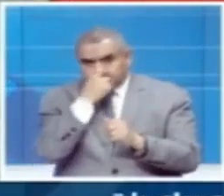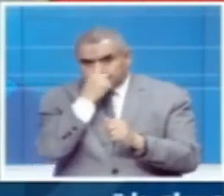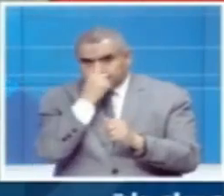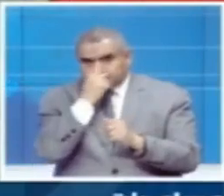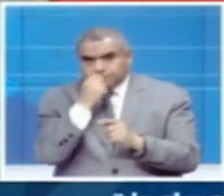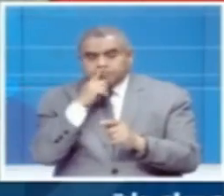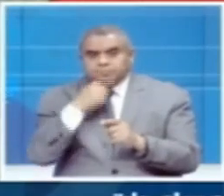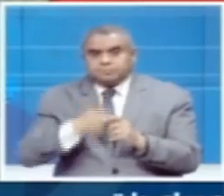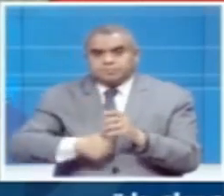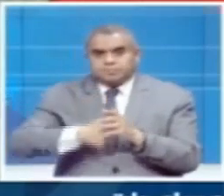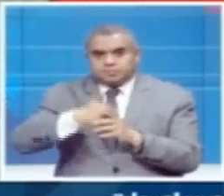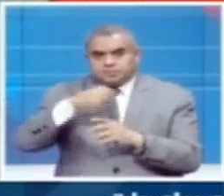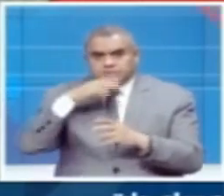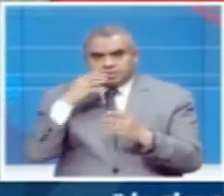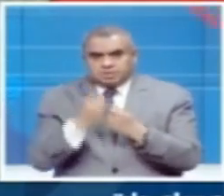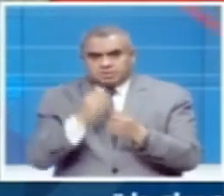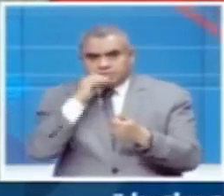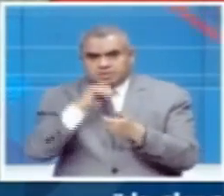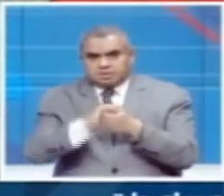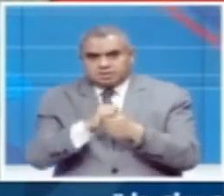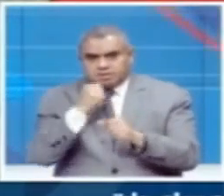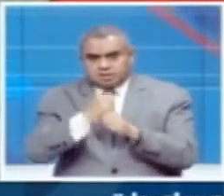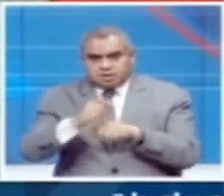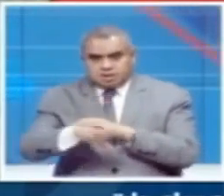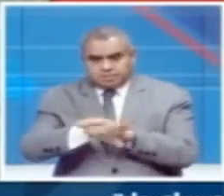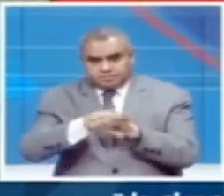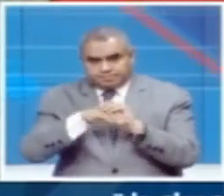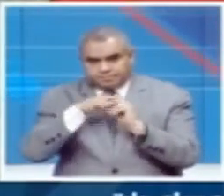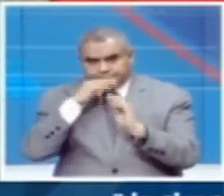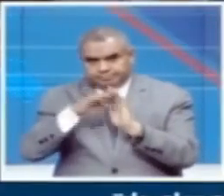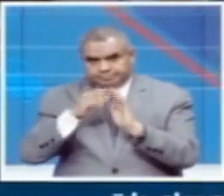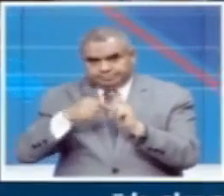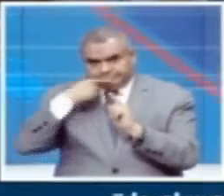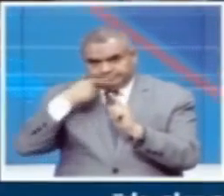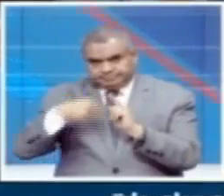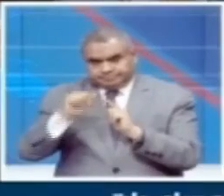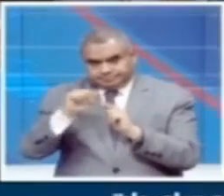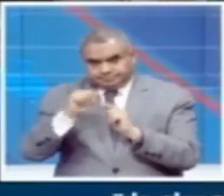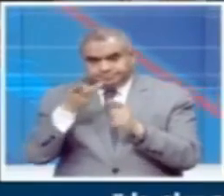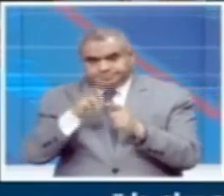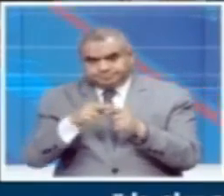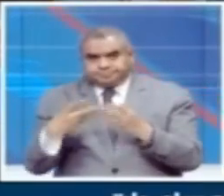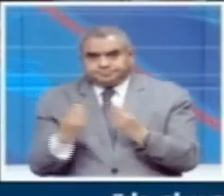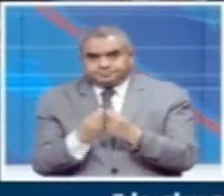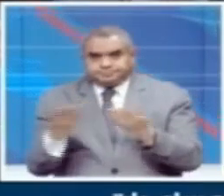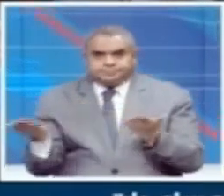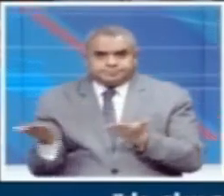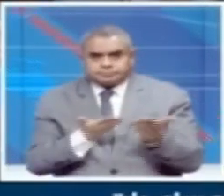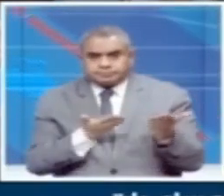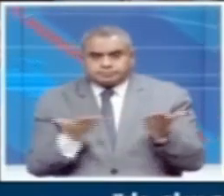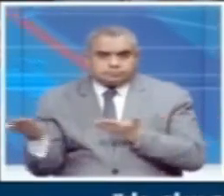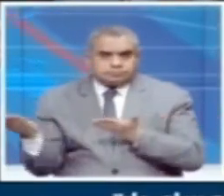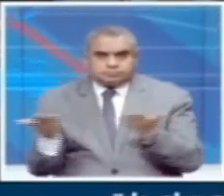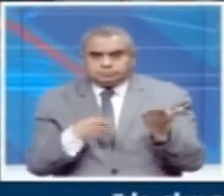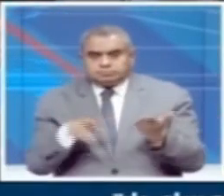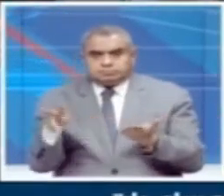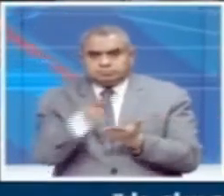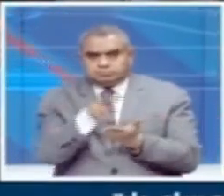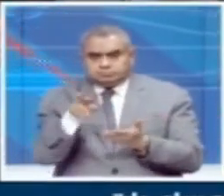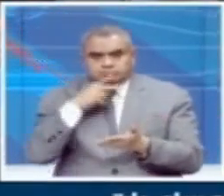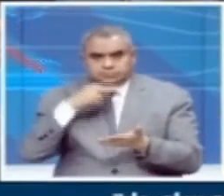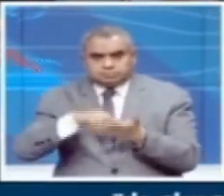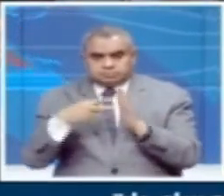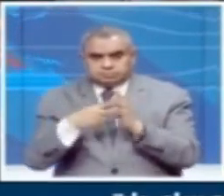وخصوصا في ظل فوزه بالانتخابات الرئاسية الحالية. كما تطرقت المباحثات بين